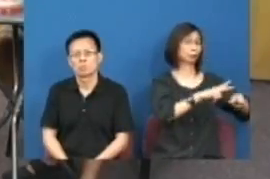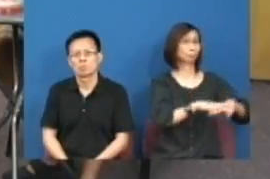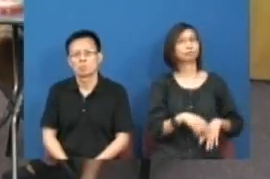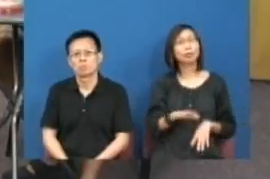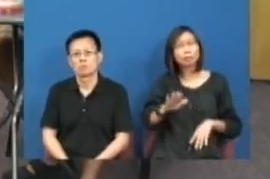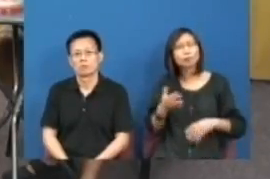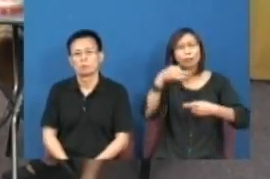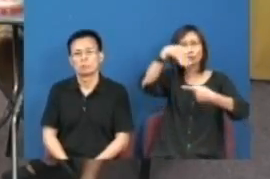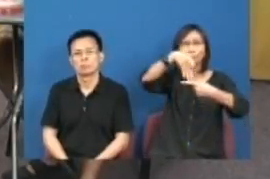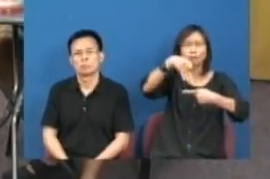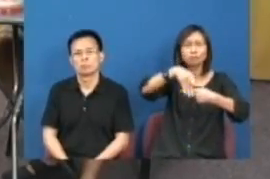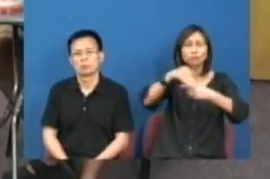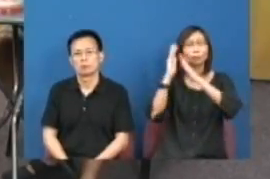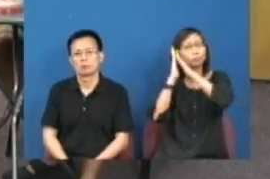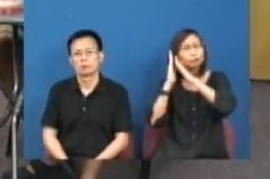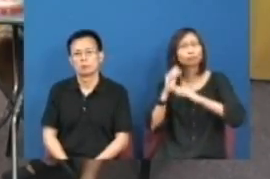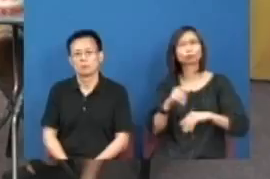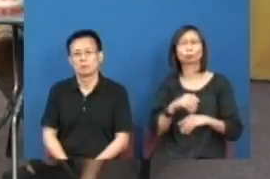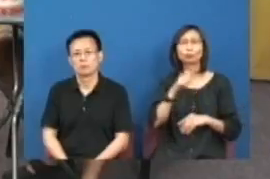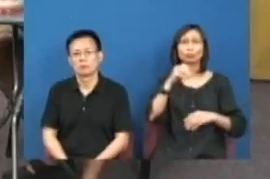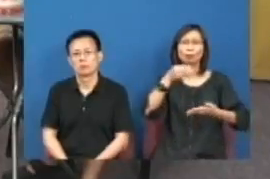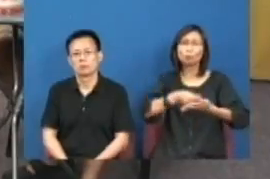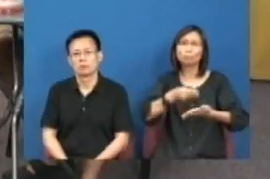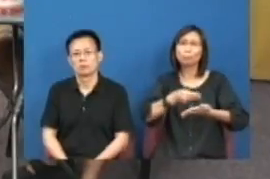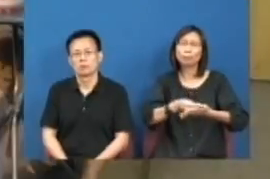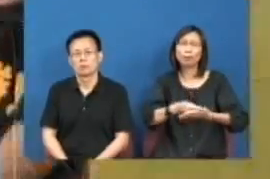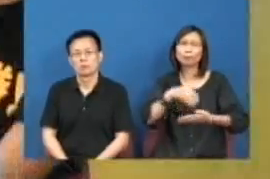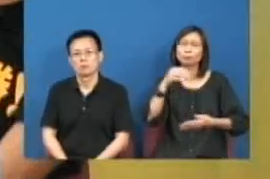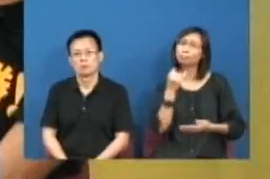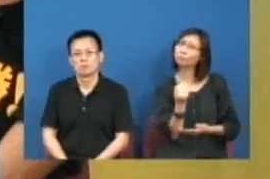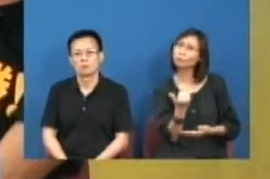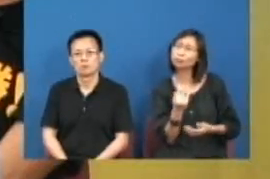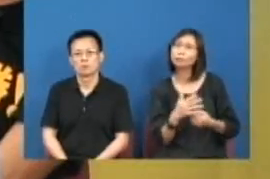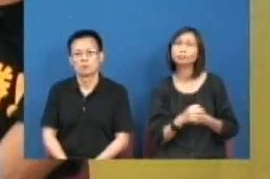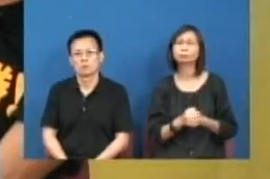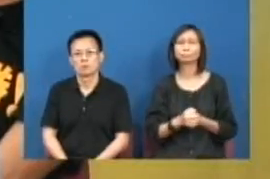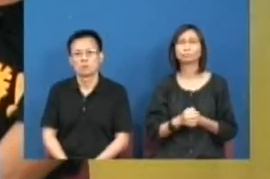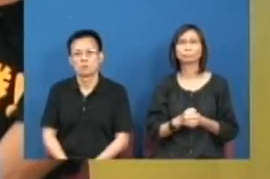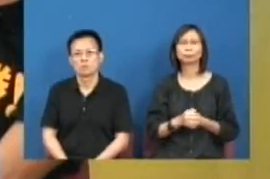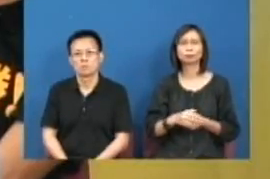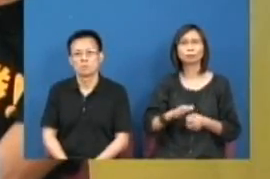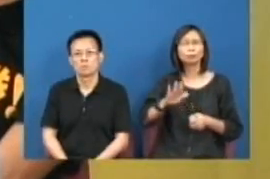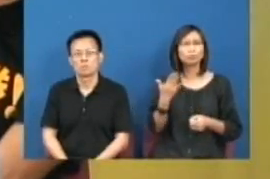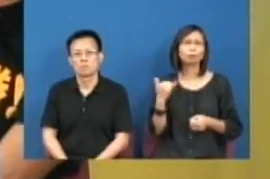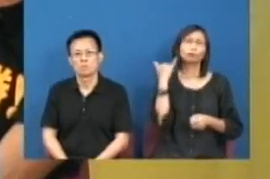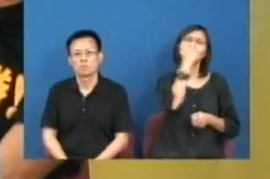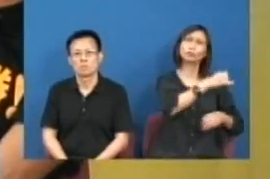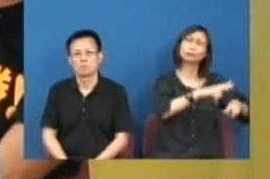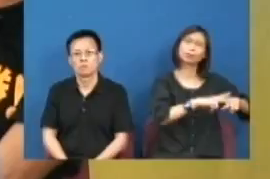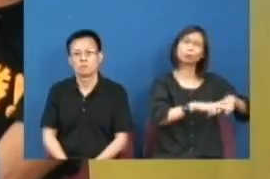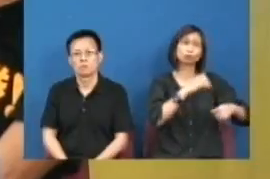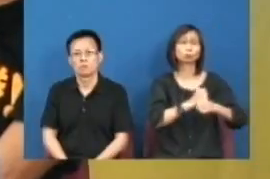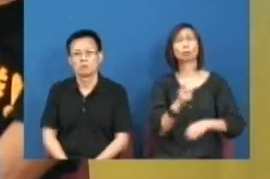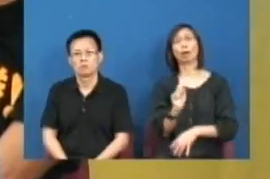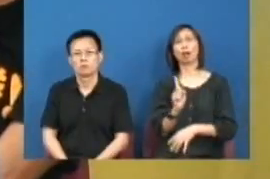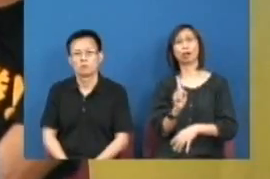租喺深圳嘅樓宇？依個第一個問題啊。第二樣嘢就係話，即係你翻大陸做咗啲咩，揾啲咩做啊？咁即係唔